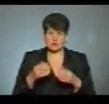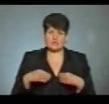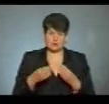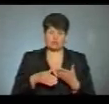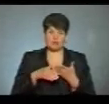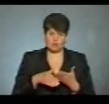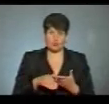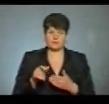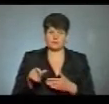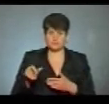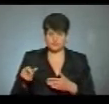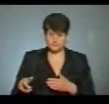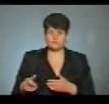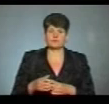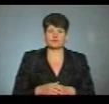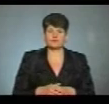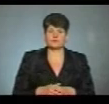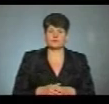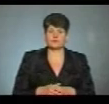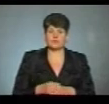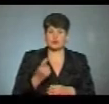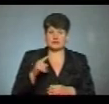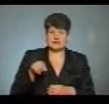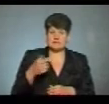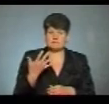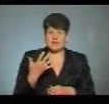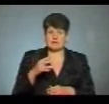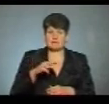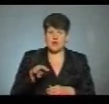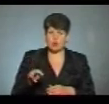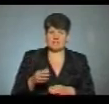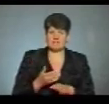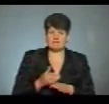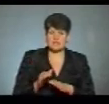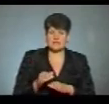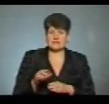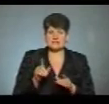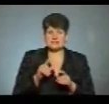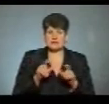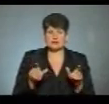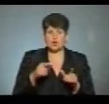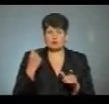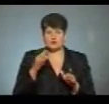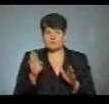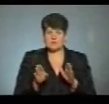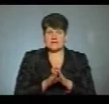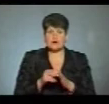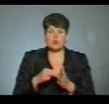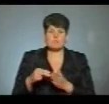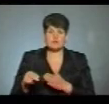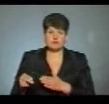допомогу пацієнтам з коронавірусом. 1,5 мільйона ми виділили на заклади обласного підпорядкування, на